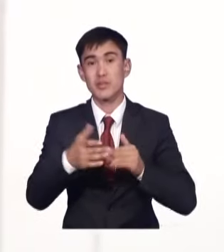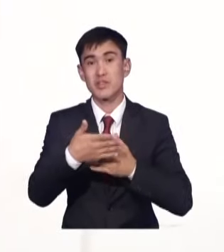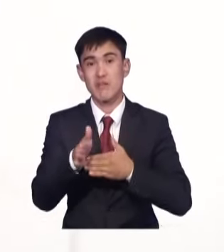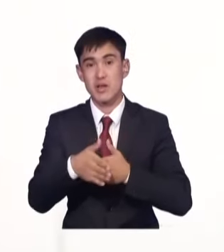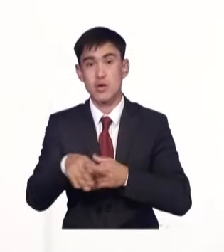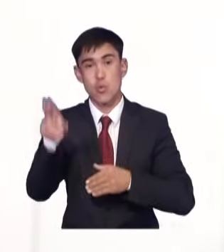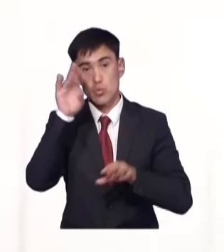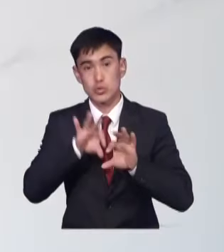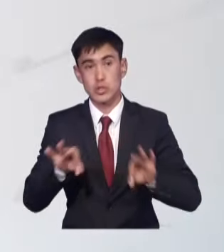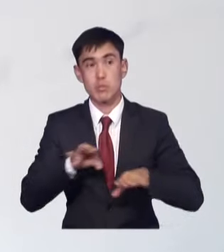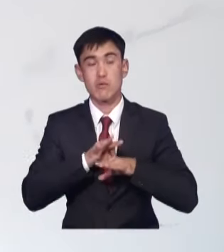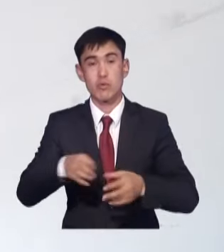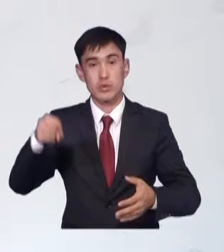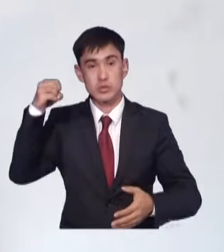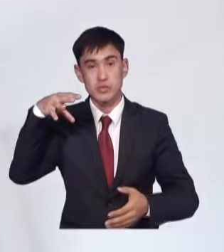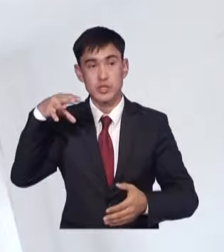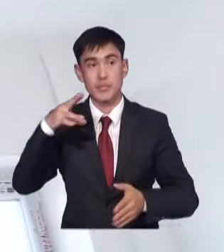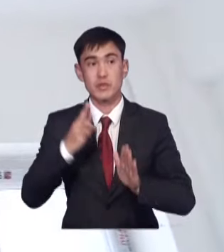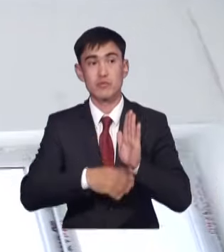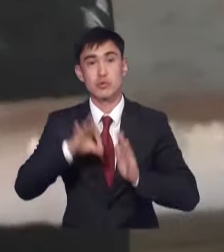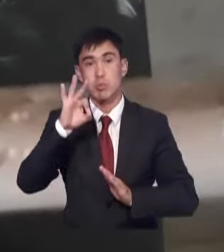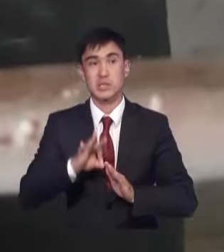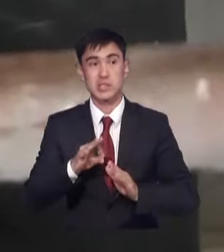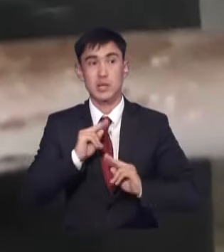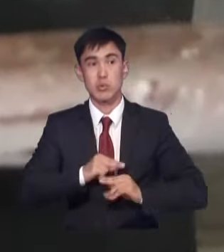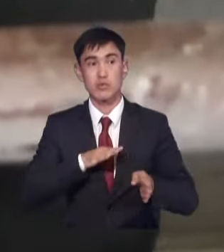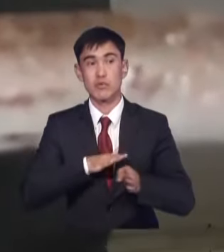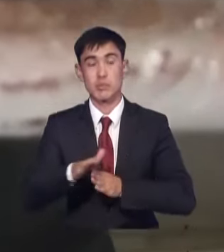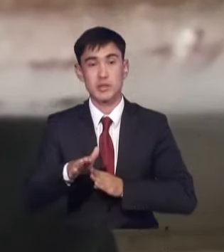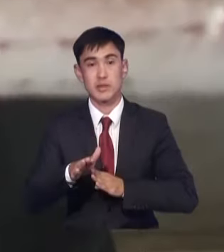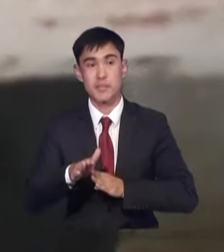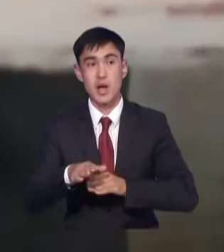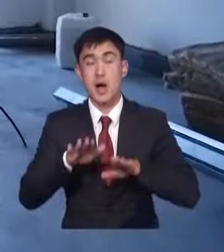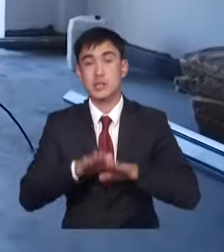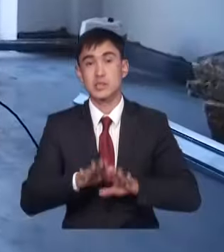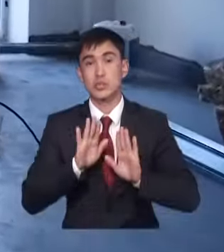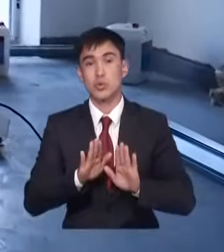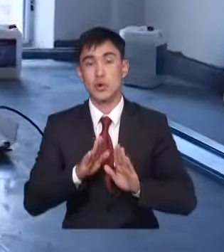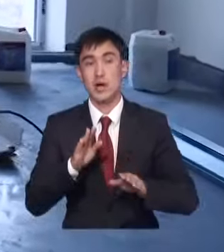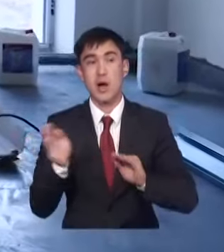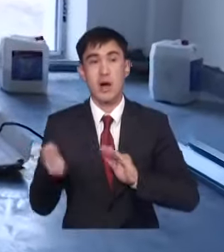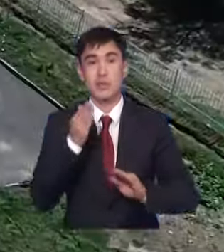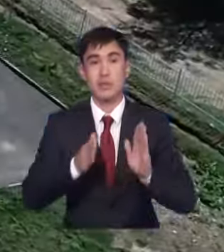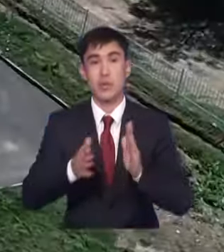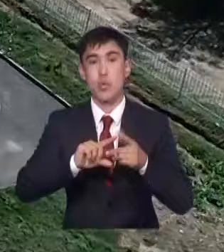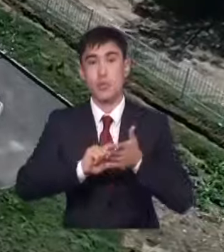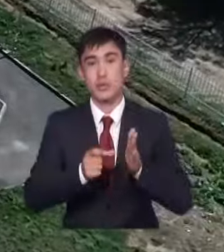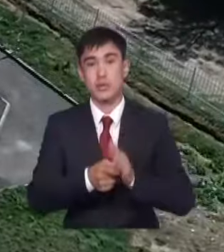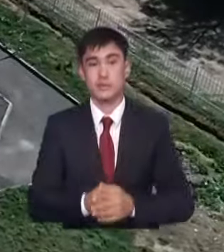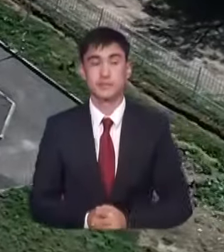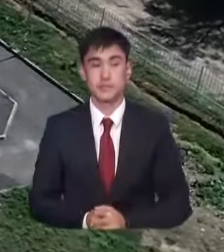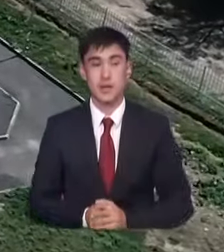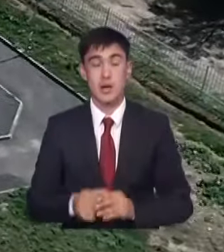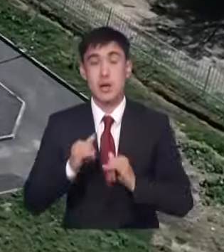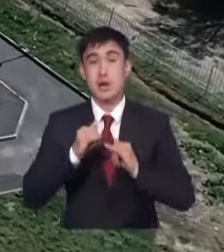санузлы проводят освещение 90% работ уже выполнены осталась только отделка помещений в рамках